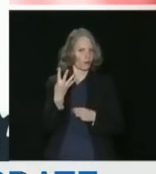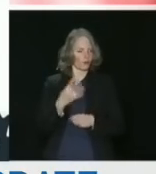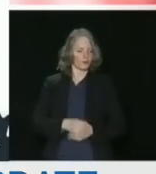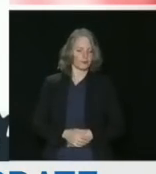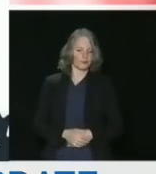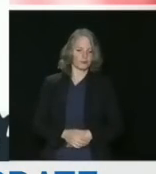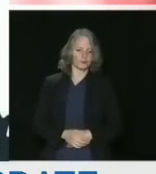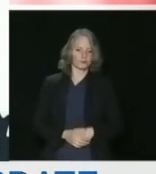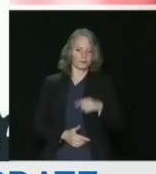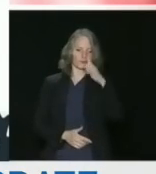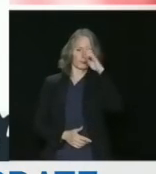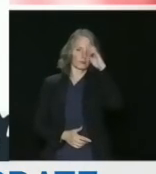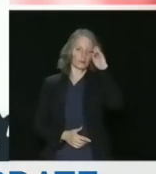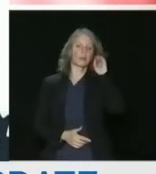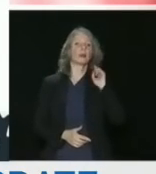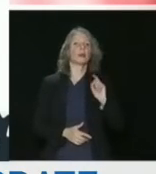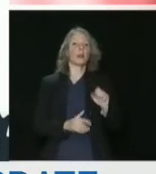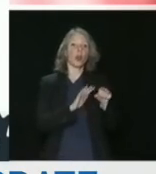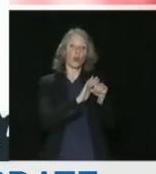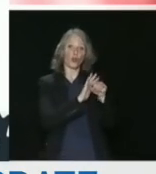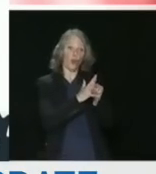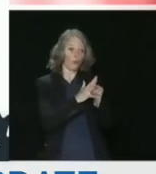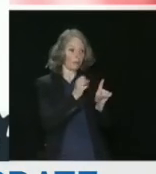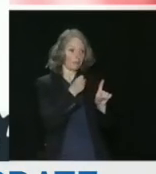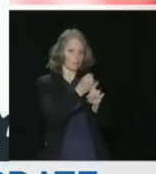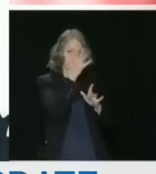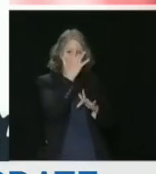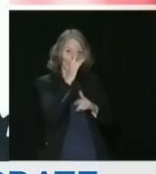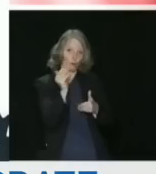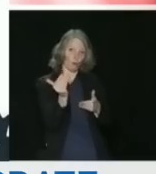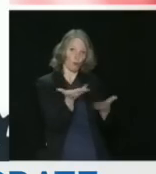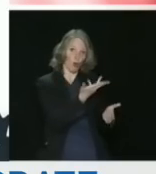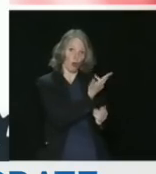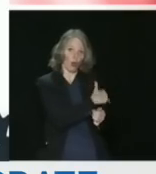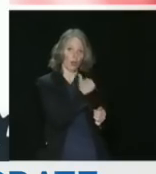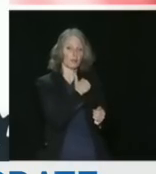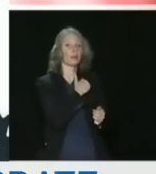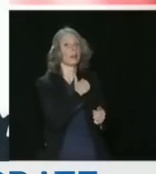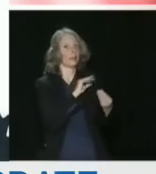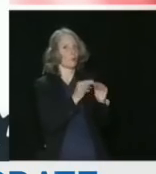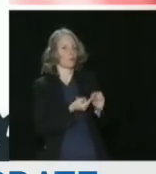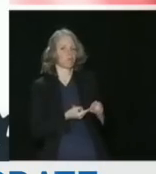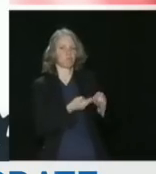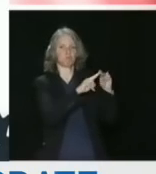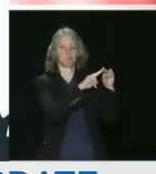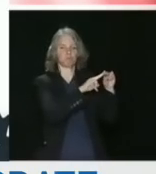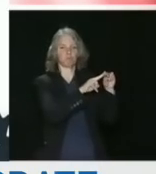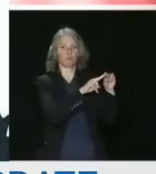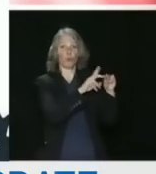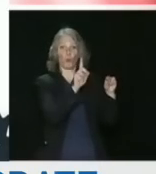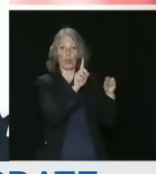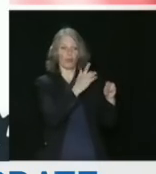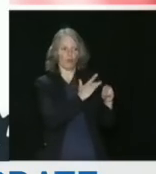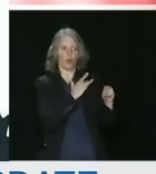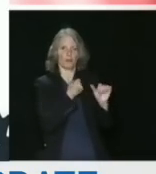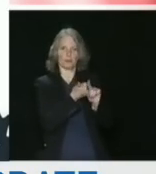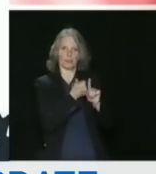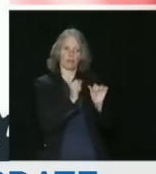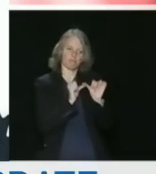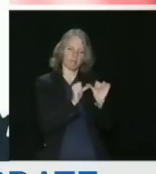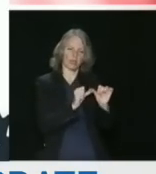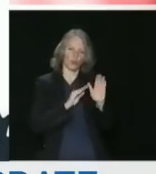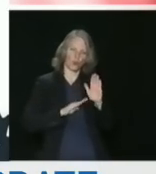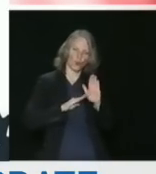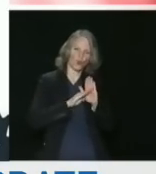COVID-19 augmentent dans les COVID-19 provinces où la sévérité hospitalization de la rates maladie are demeure increasing in élevée. provinces with En sustained high moyenne, la levels durée of de disease séjour des activity.